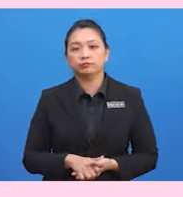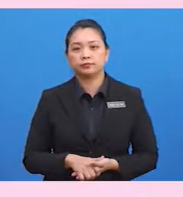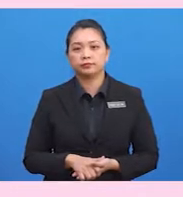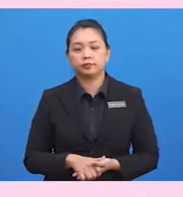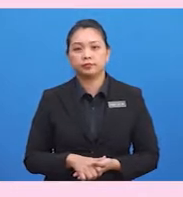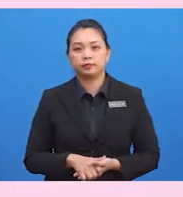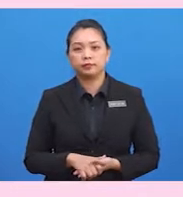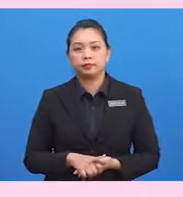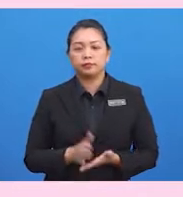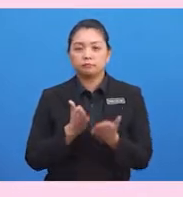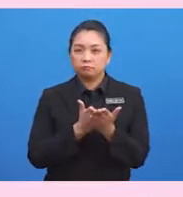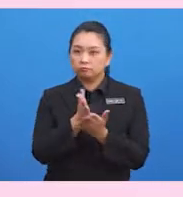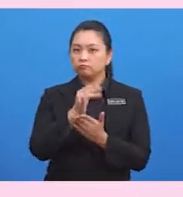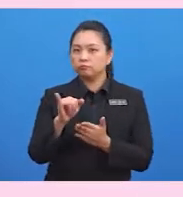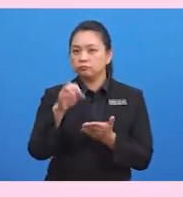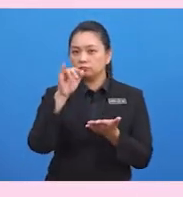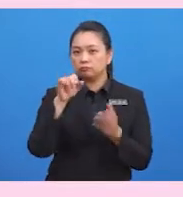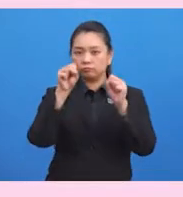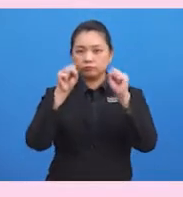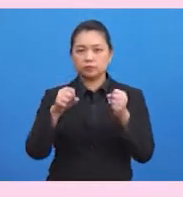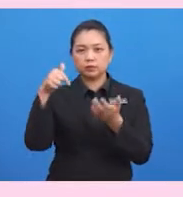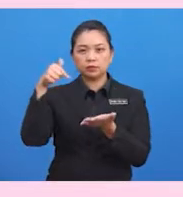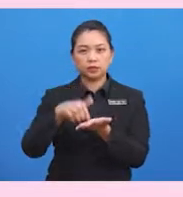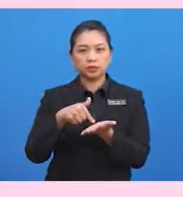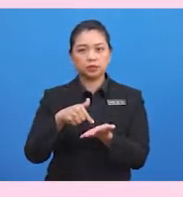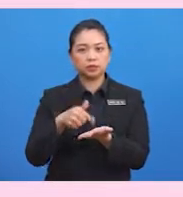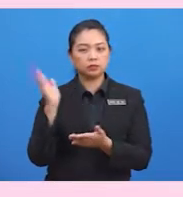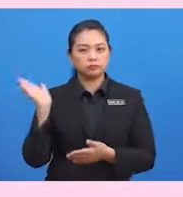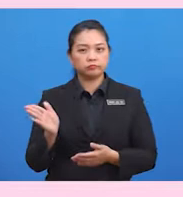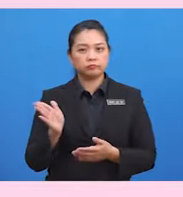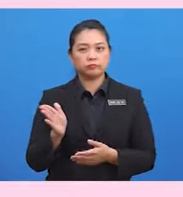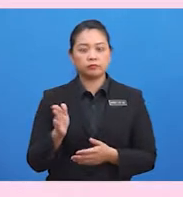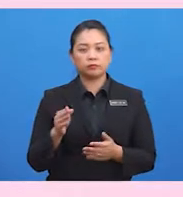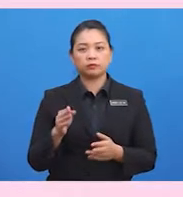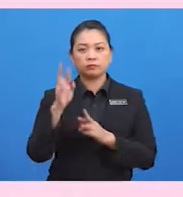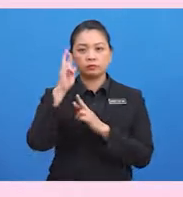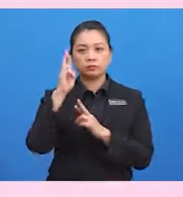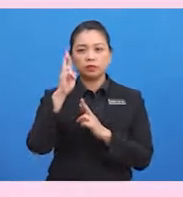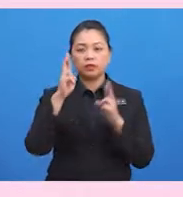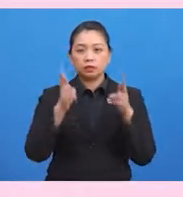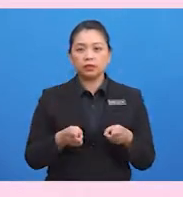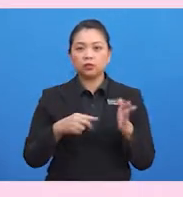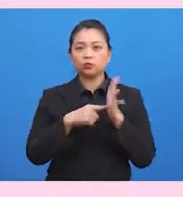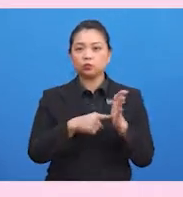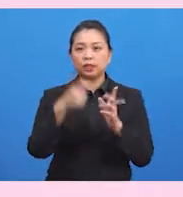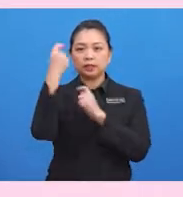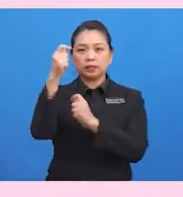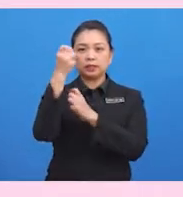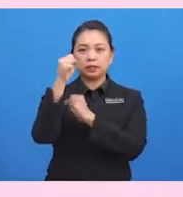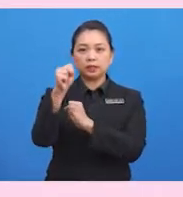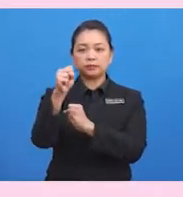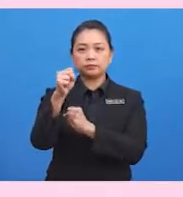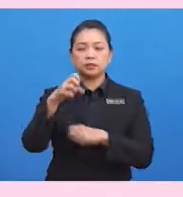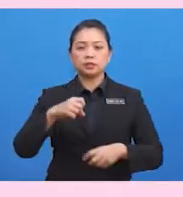sedang melalui sistem kerah ini rakyat dapat menunjukkan sikap taat Setia saling begadang